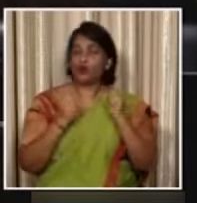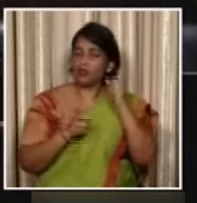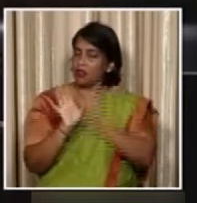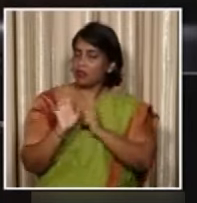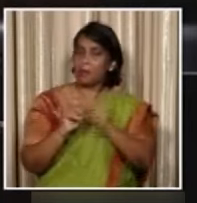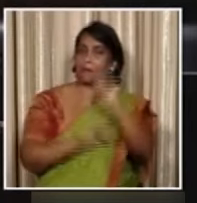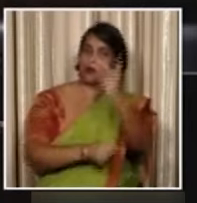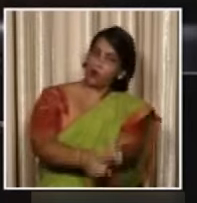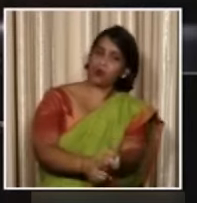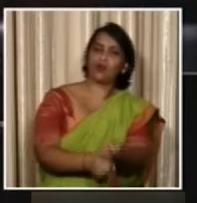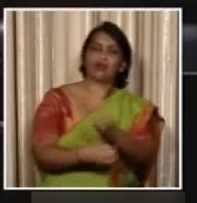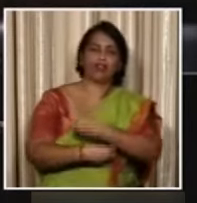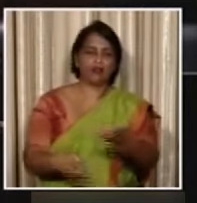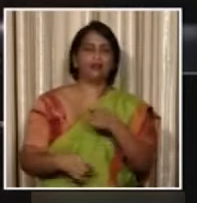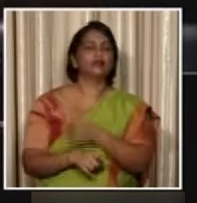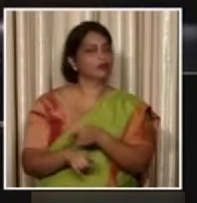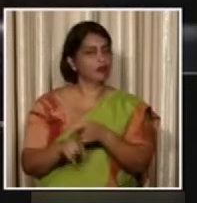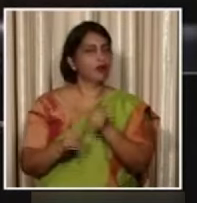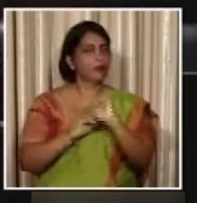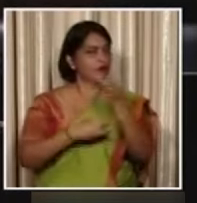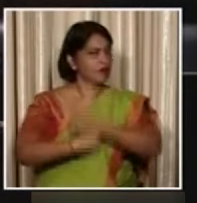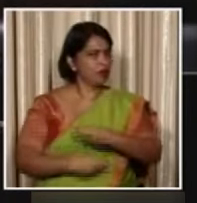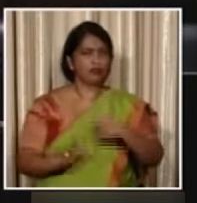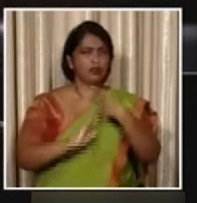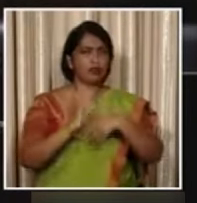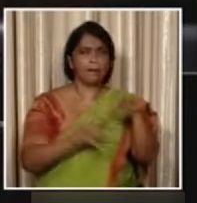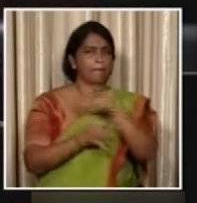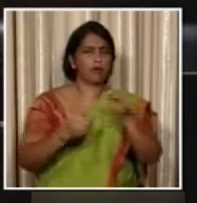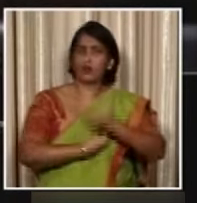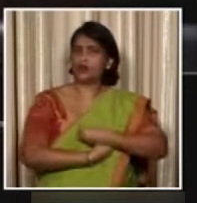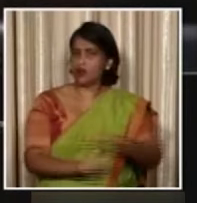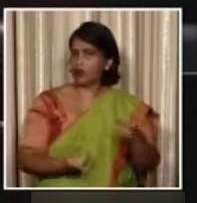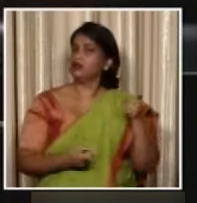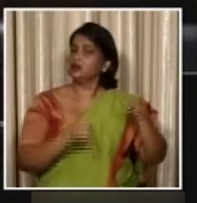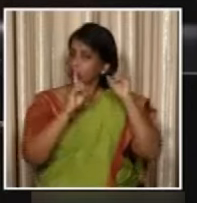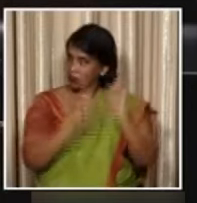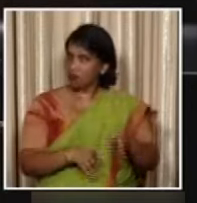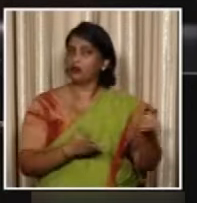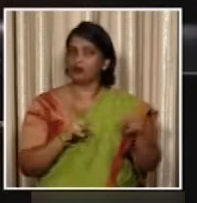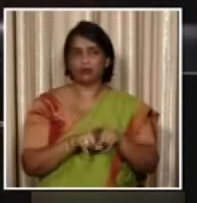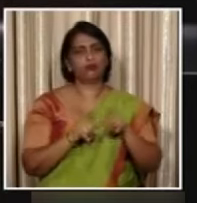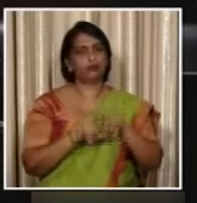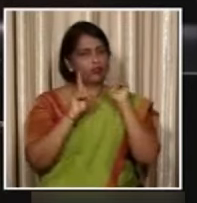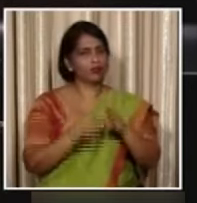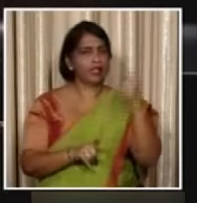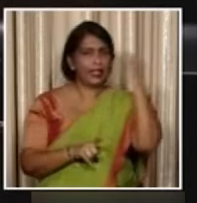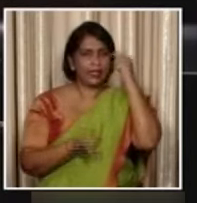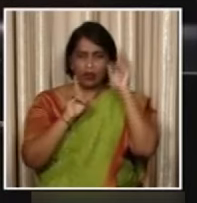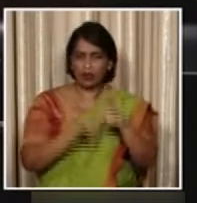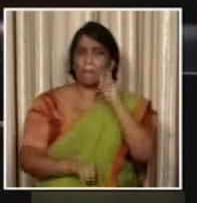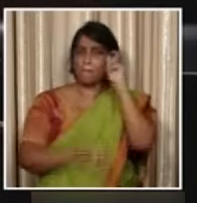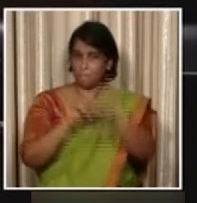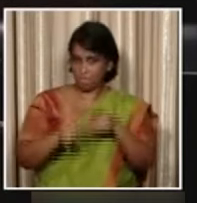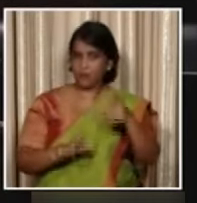හැමතිස්සෙම පාර්ලිමේන්තු විනාශ කරන්න. එතන පාර්ලිමේන්තු විනාශ කරනවා කියන්නේ රටක ප්‍රජාතන්ත්‍රවාදී විනාශ කරනවා. ඉතින් මෙහෙමද මේ වගේ මානසිකත්වයක් තියෙන